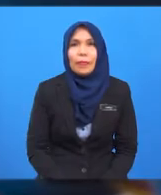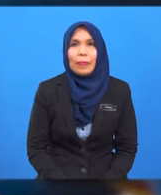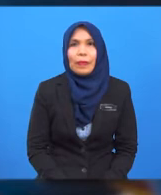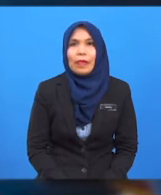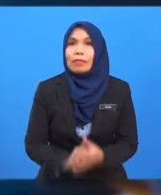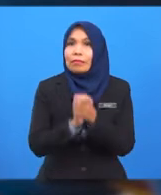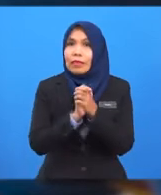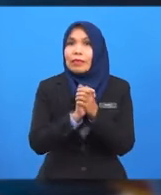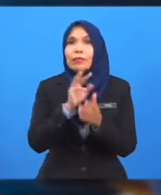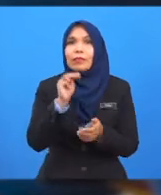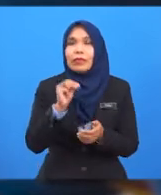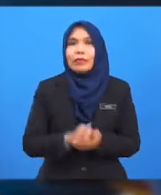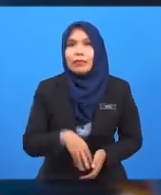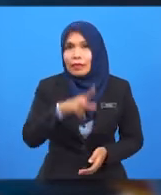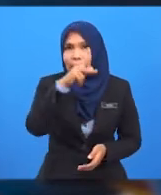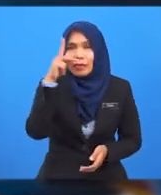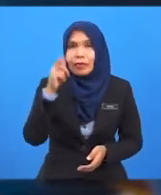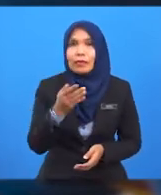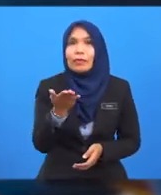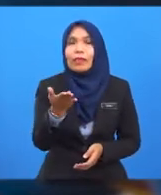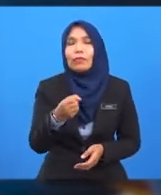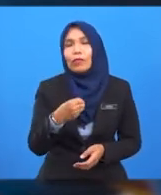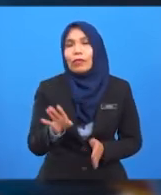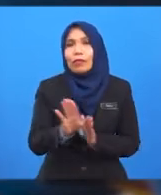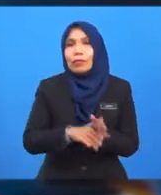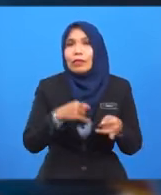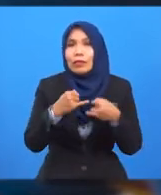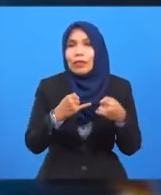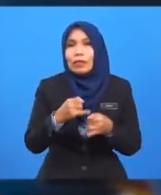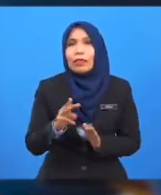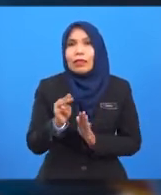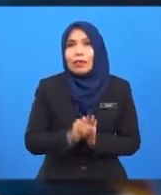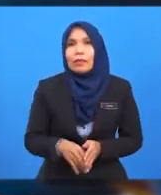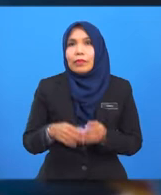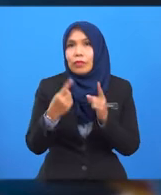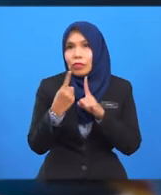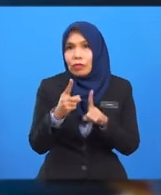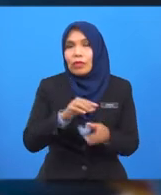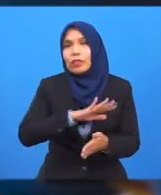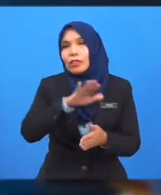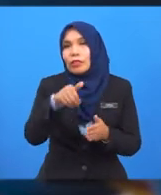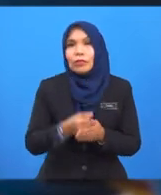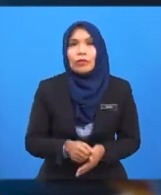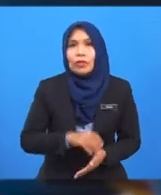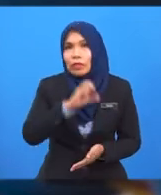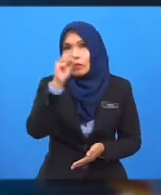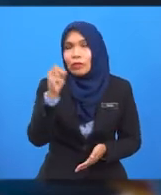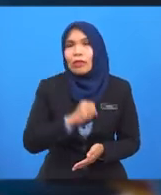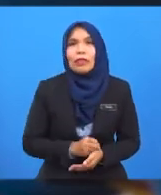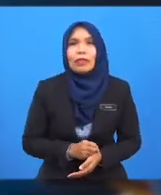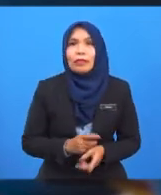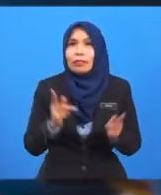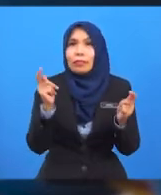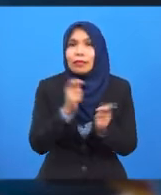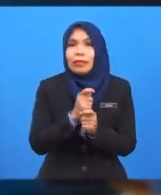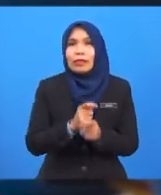Tahniah murid-murid kerana kamu telah berjaya menjawab kesemua soalan berkaitan tajuk mesin